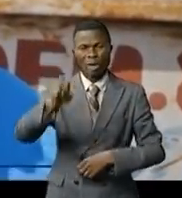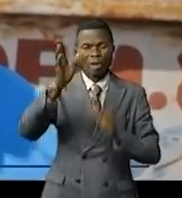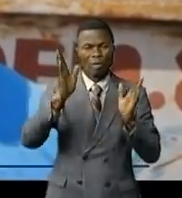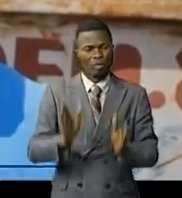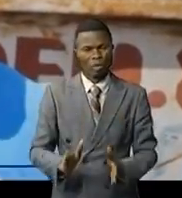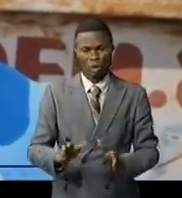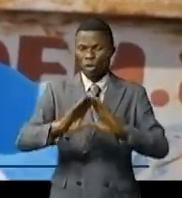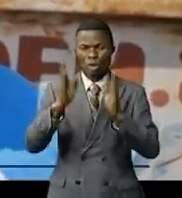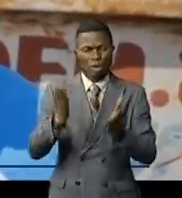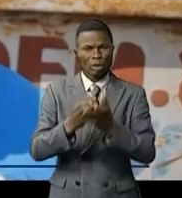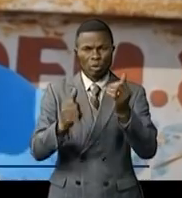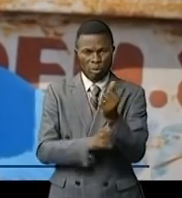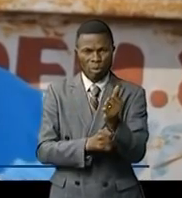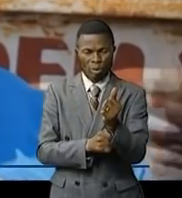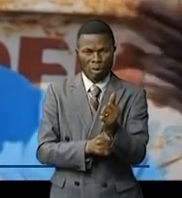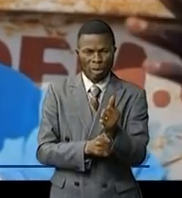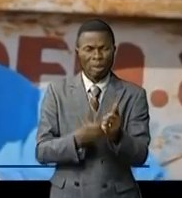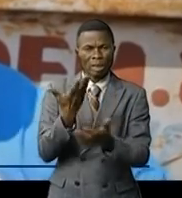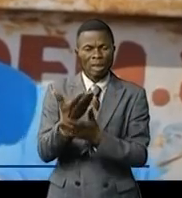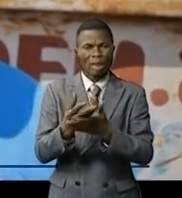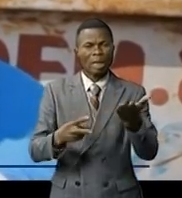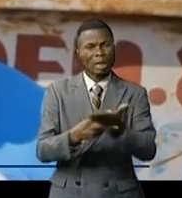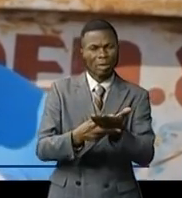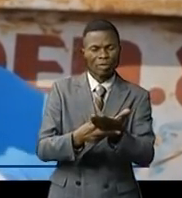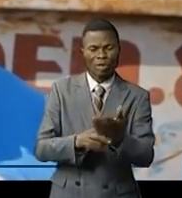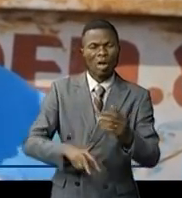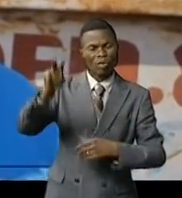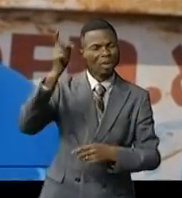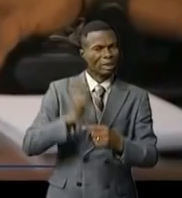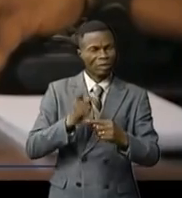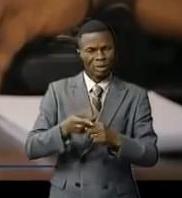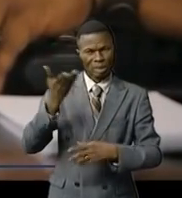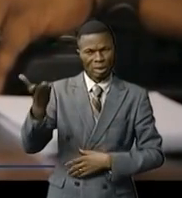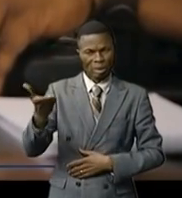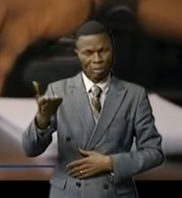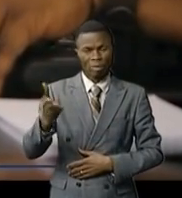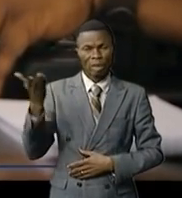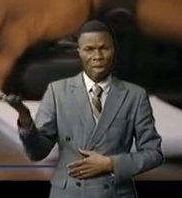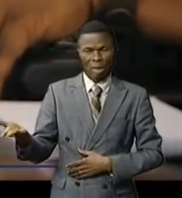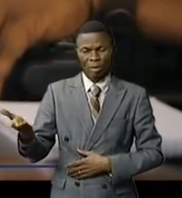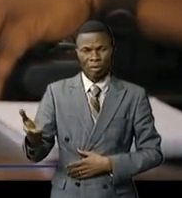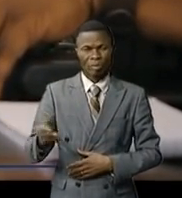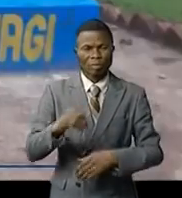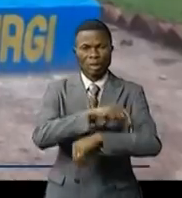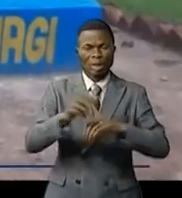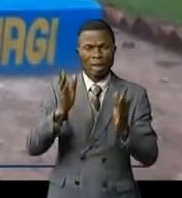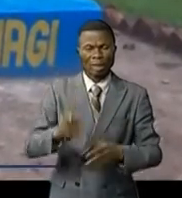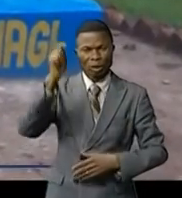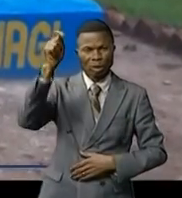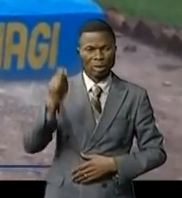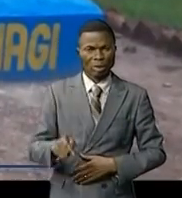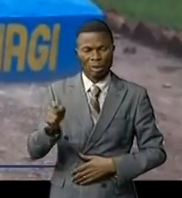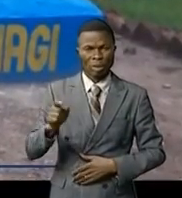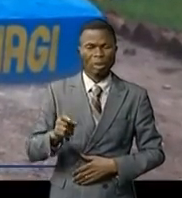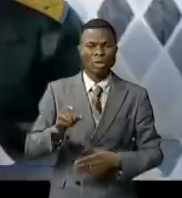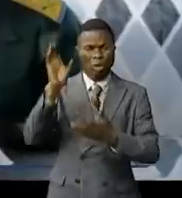pas tout le monde qui peut se payer les billets d'avion pour se rendre à Bounia. De son côté, l'administrateur militaire de Mahagi, le